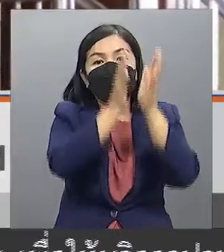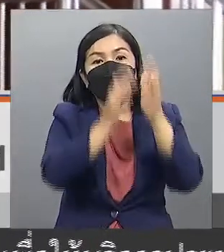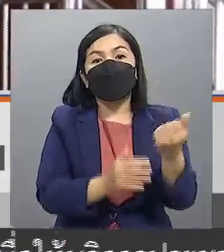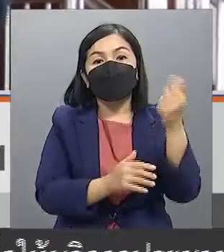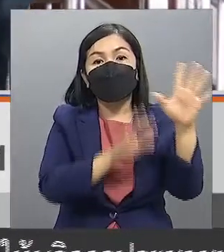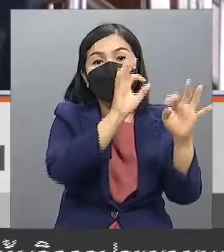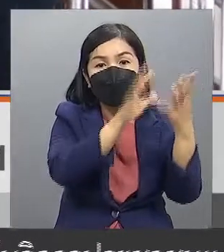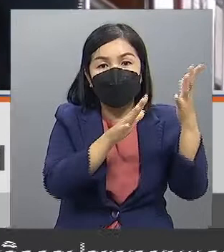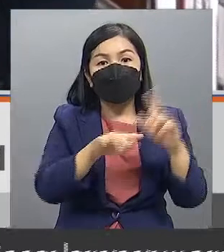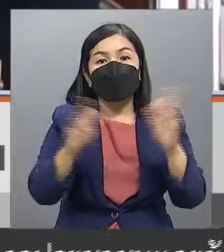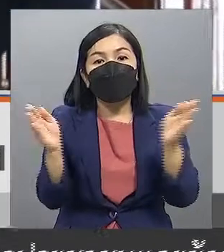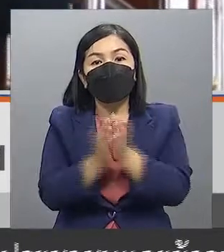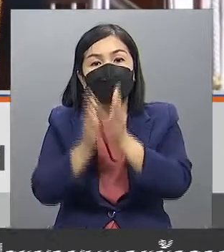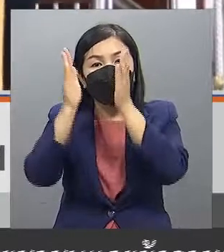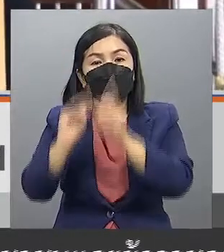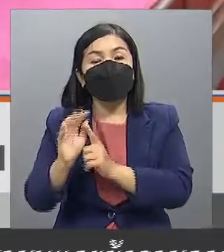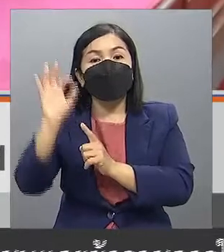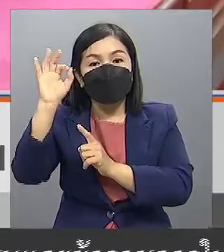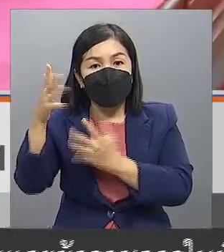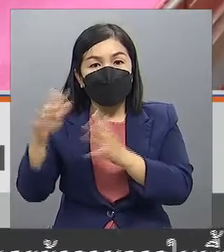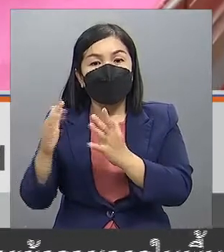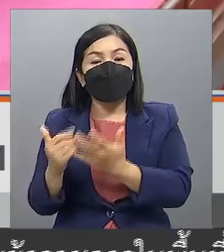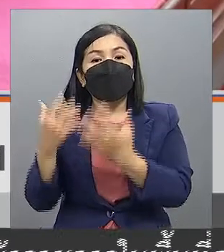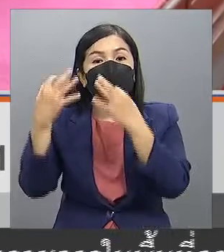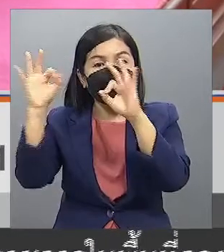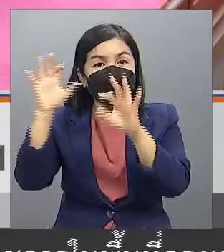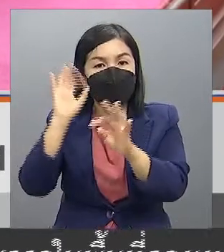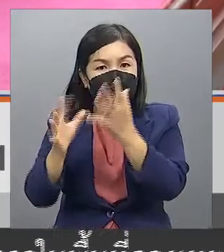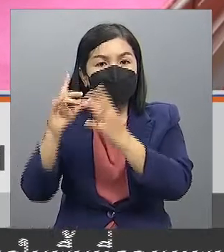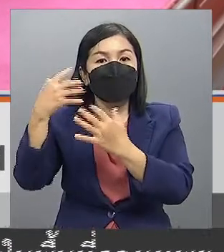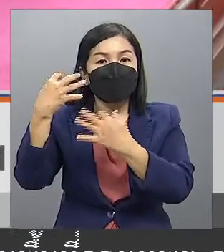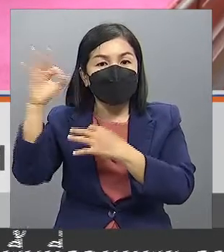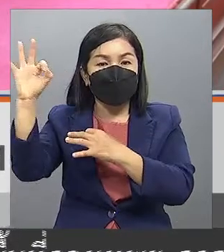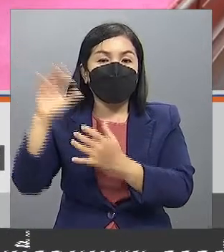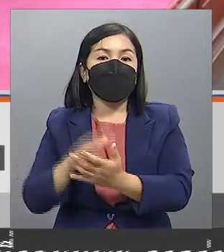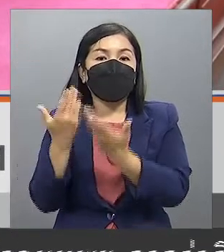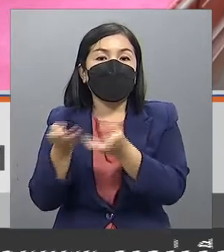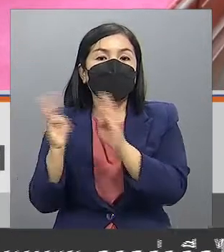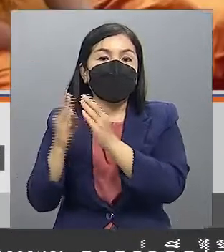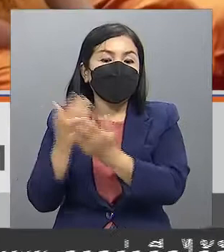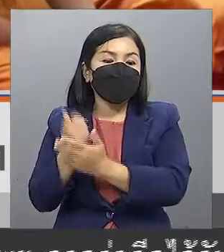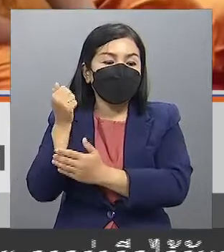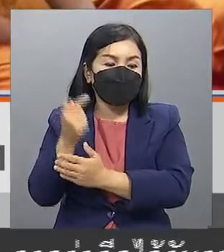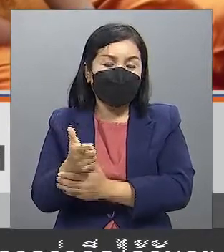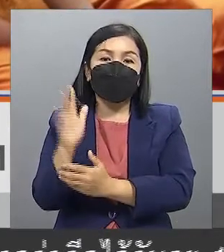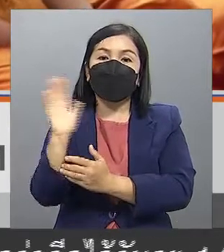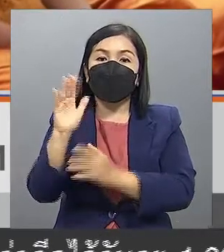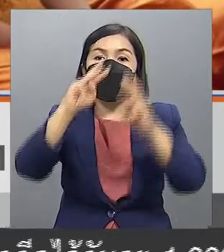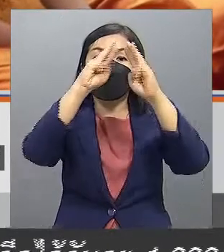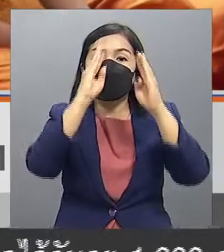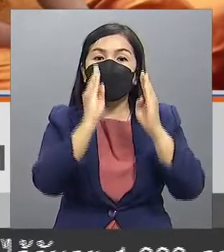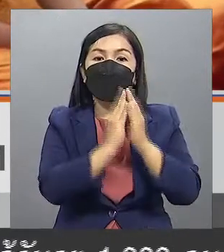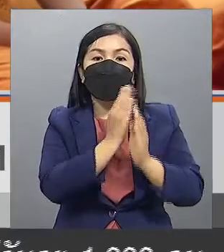สียค่ะพระมหาบวรบวรธรรมโมเจ้าอาวาสวัดบุญนารอบยังเป็นหลักในการนิมนต์พระม